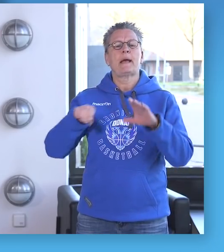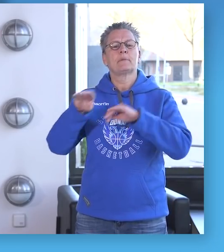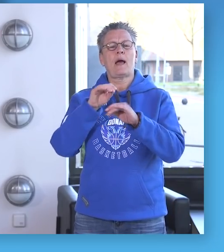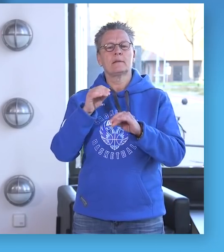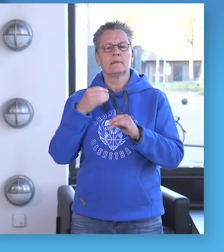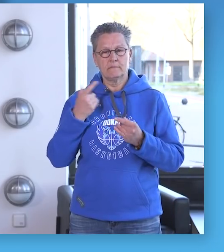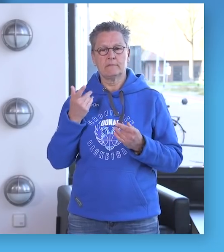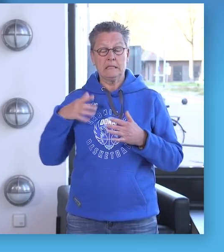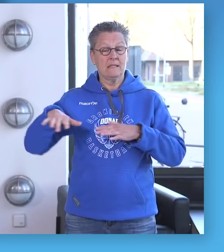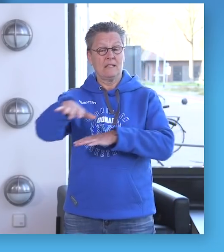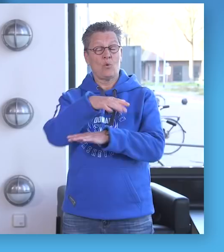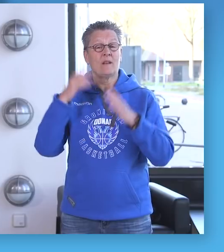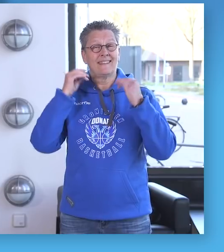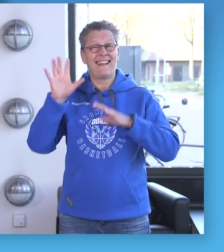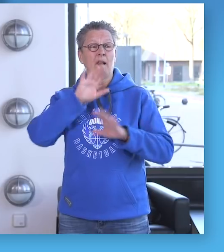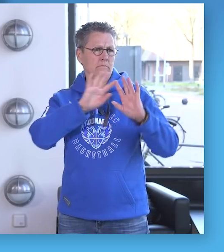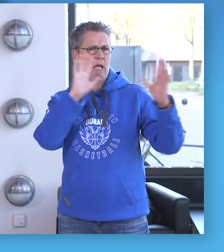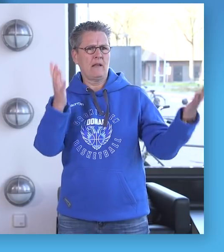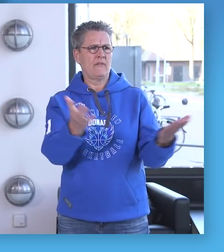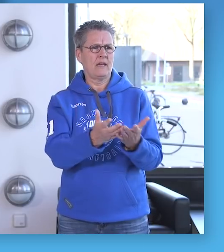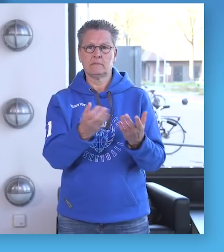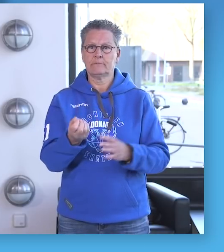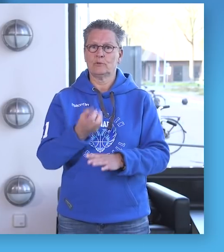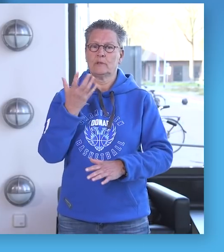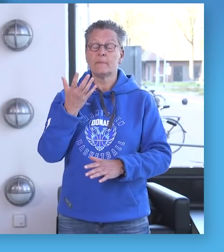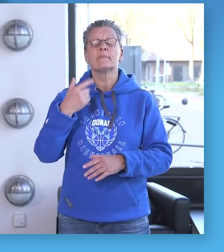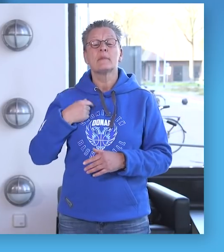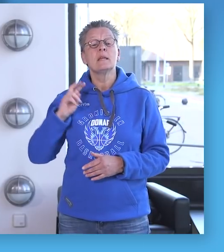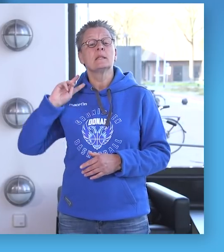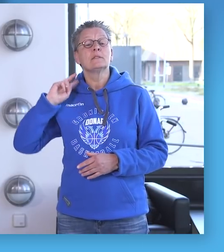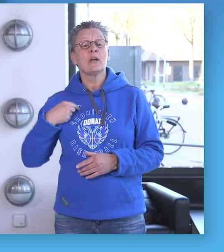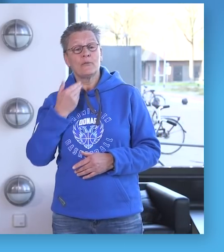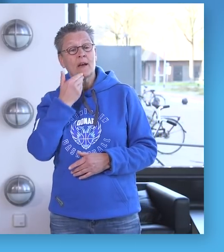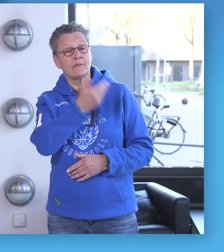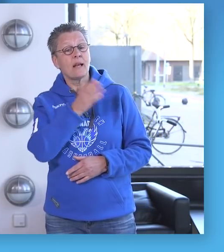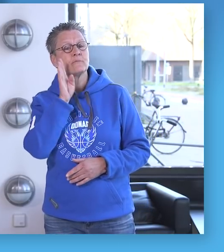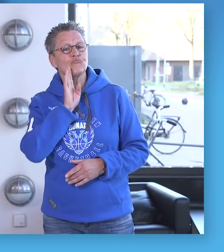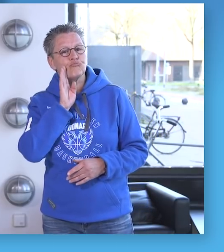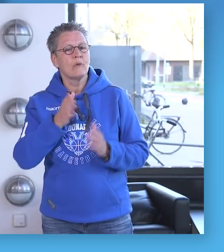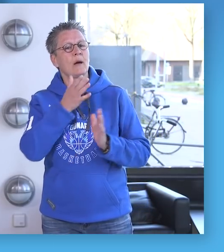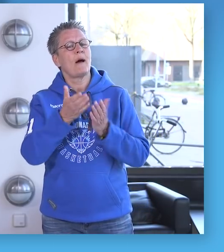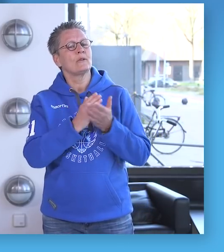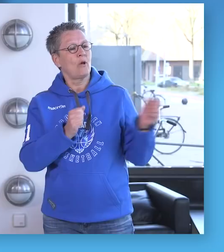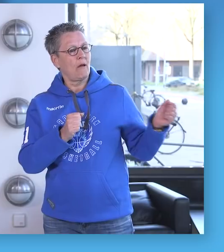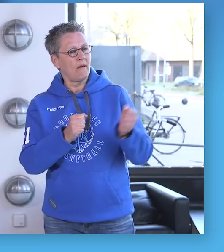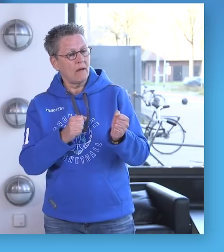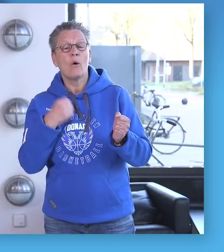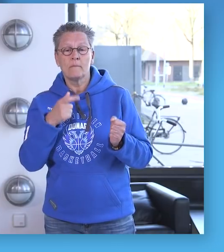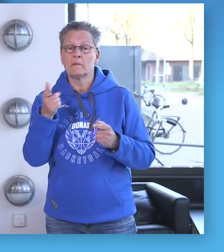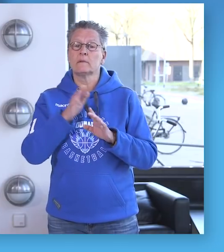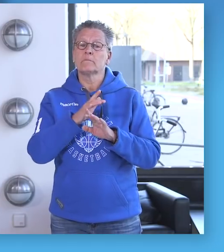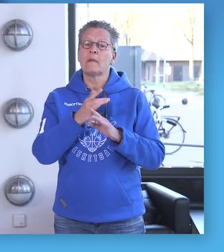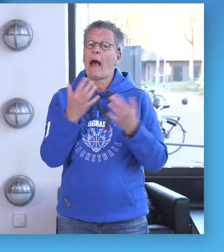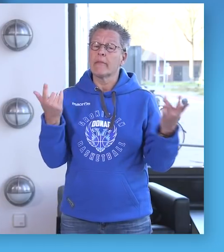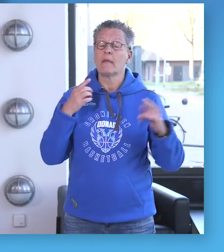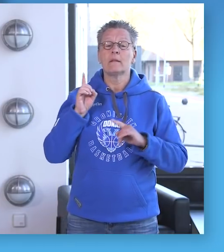wat heet in de hele wereld. En bij deze gelegenheid hebben we Sylvia gevraagd om als gebarentolk op te treden, omdat een deel van de donorsupporters